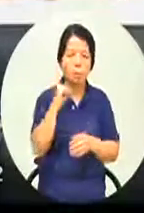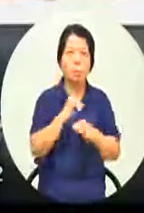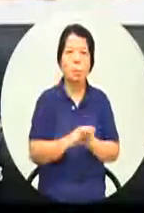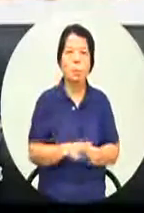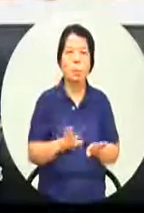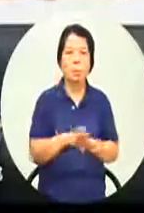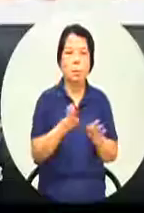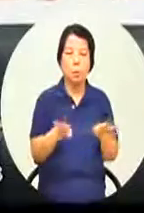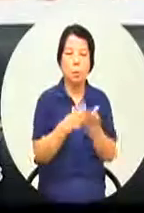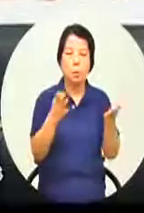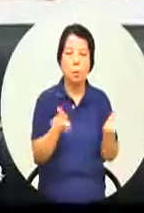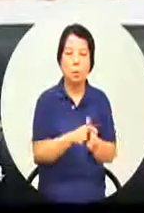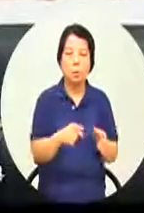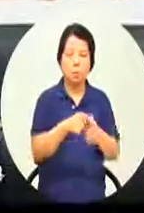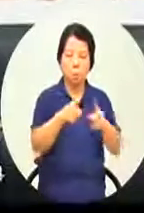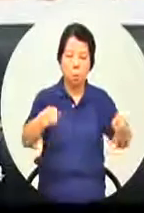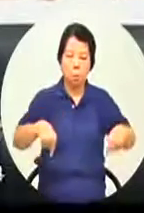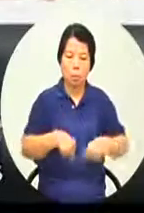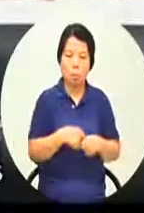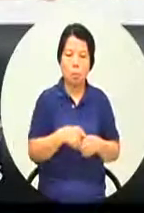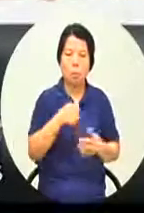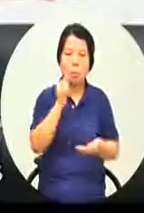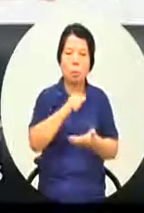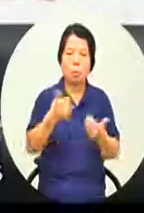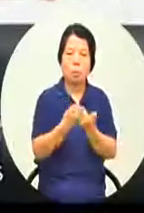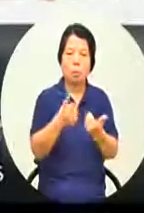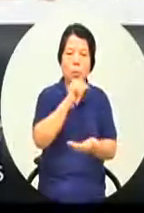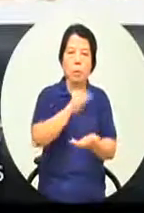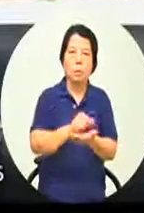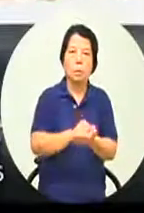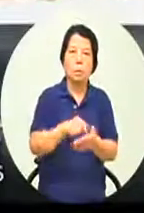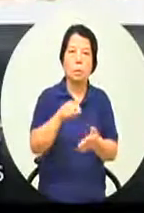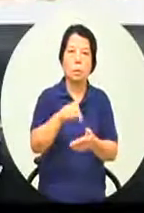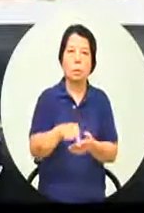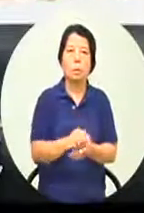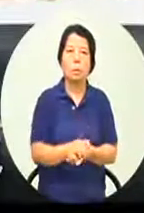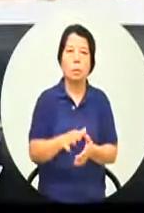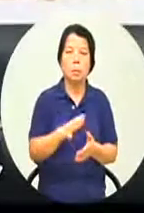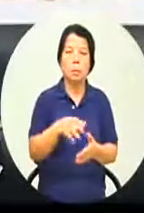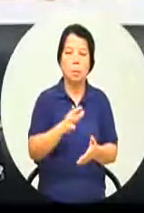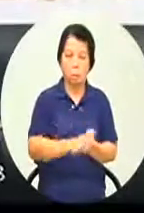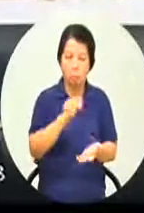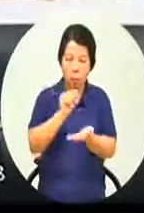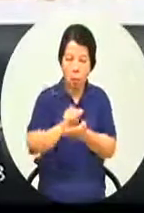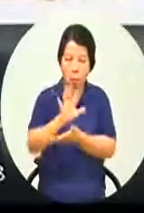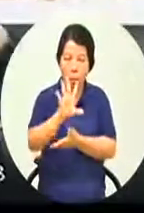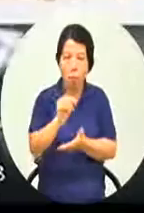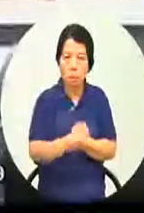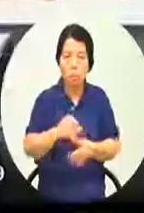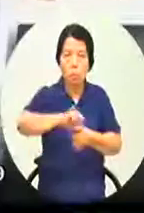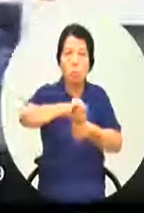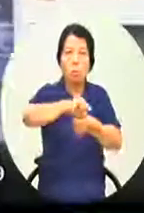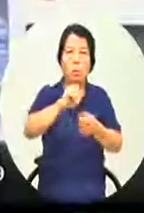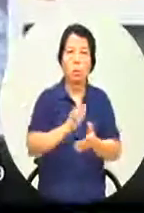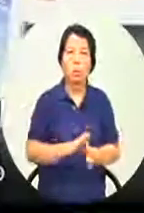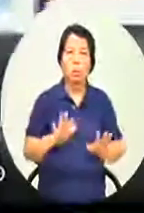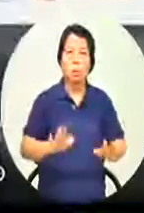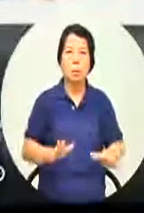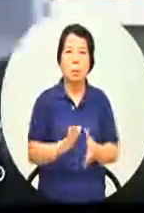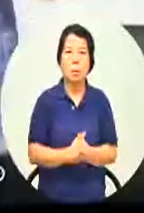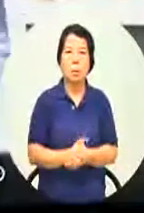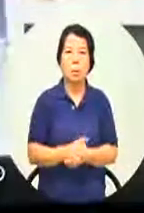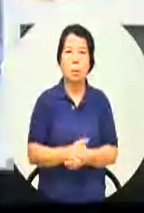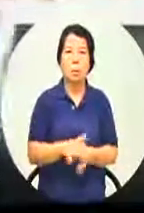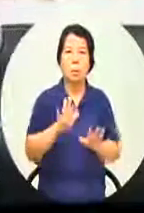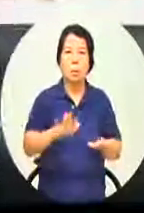时候，你们有送了一本会议的报告，那上面已经有做这样的记录了，是增加的。那么今天这个是